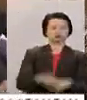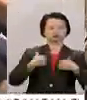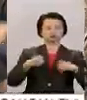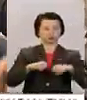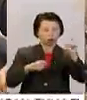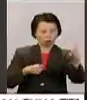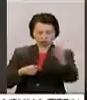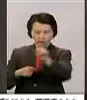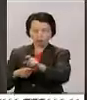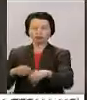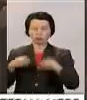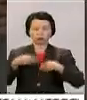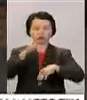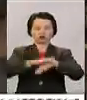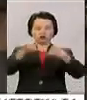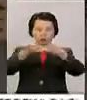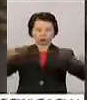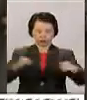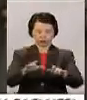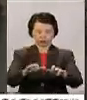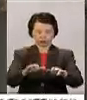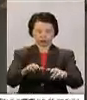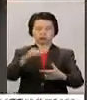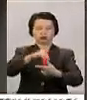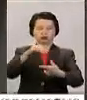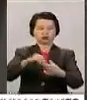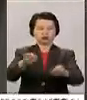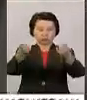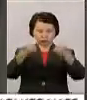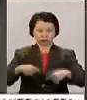didapati secara dalam talian menerusi laman sesawangnya atau boleh